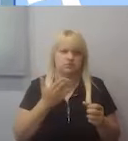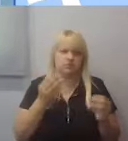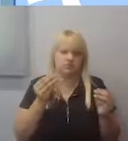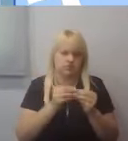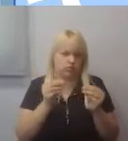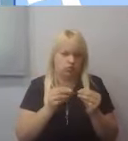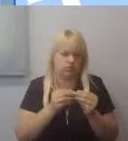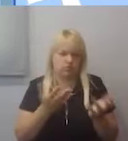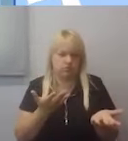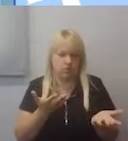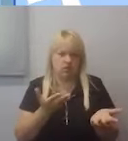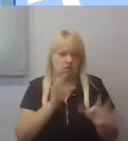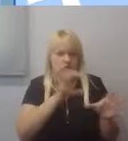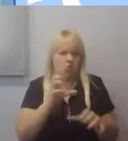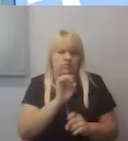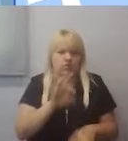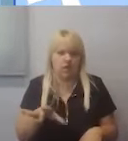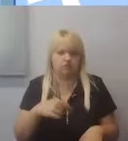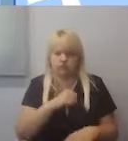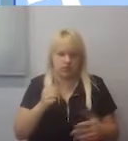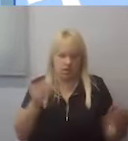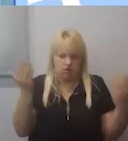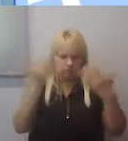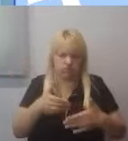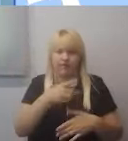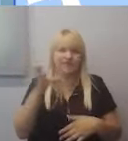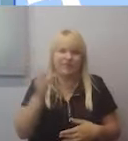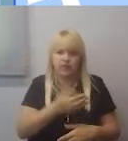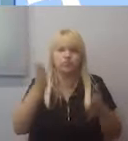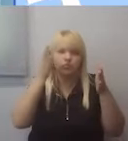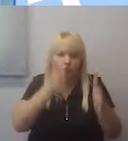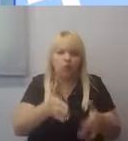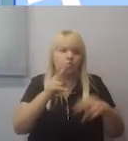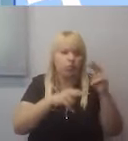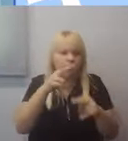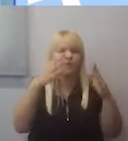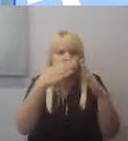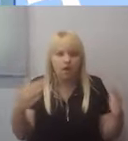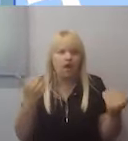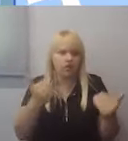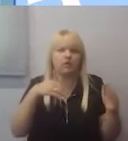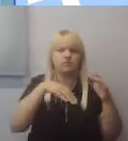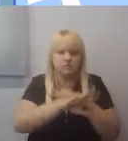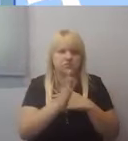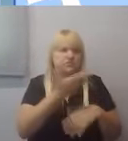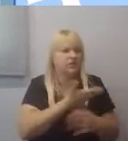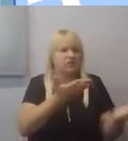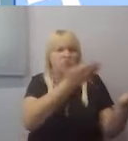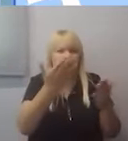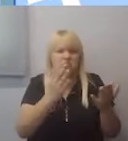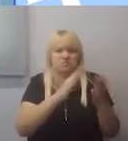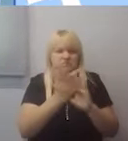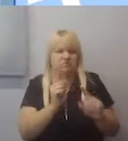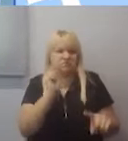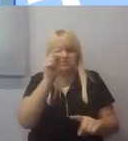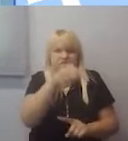savu infrastruktūru kur viņ jo viņš visu dzīvi ir ir celis to māju un tagad to pamest un dzīvot kaut kur nu kā saka tāpēc